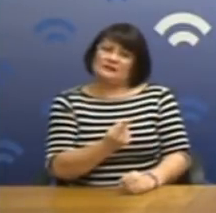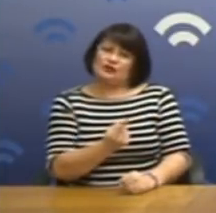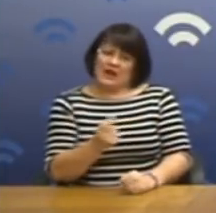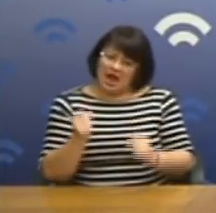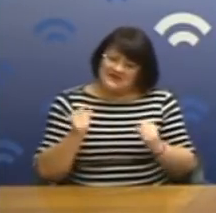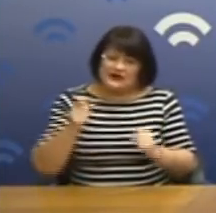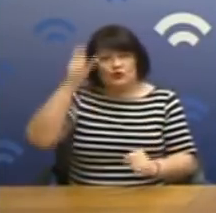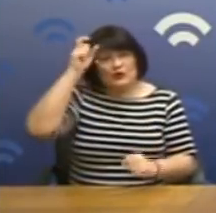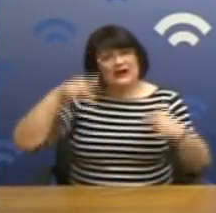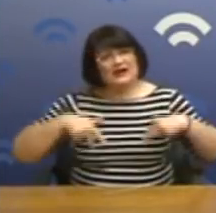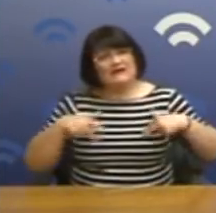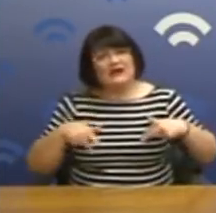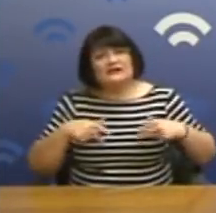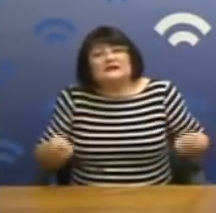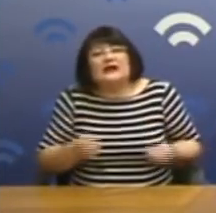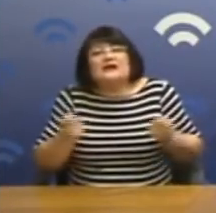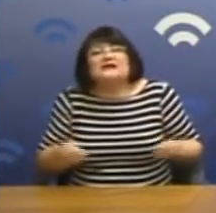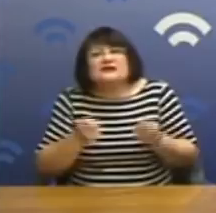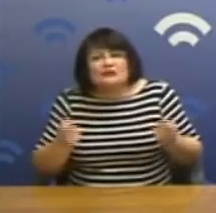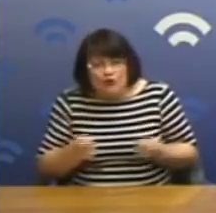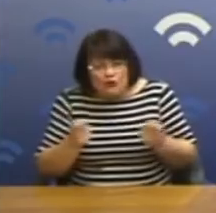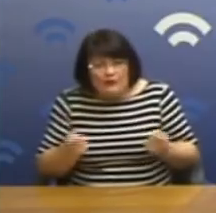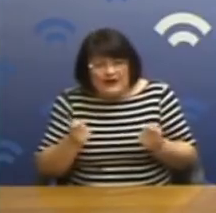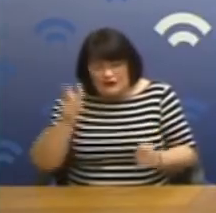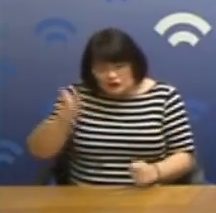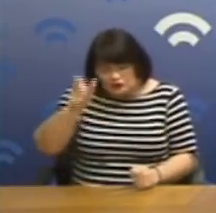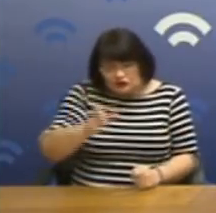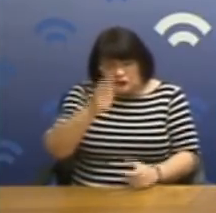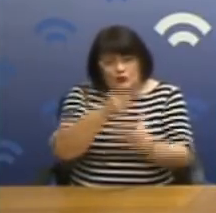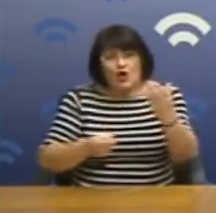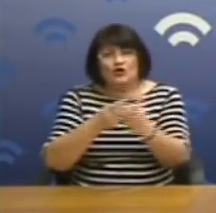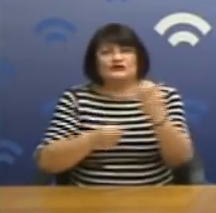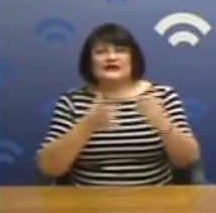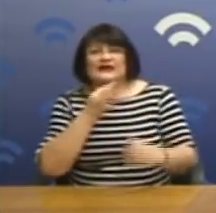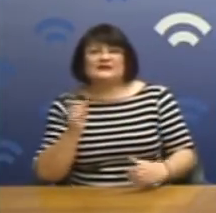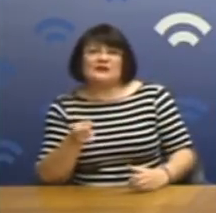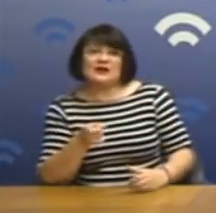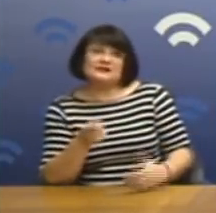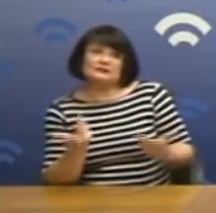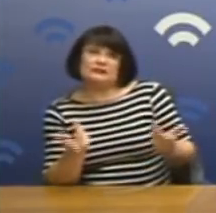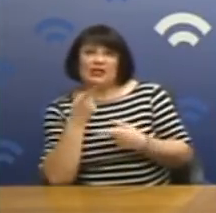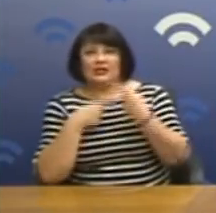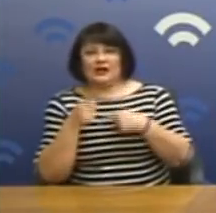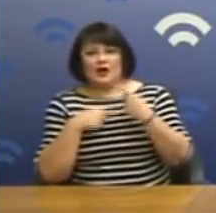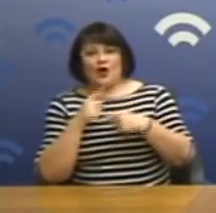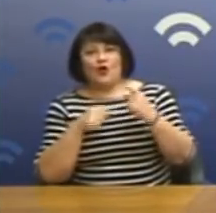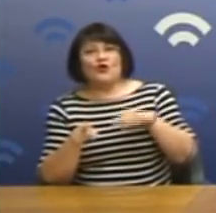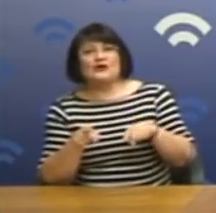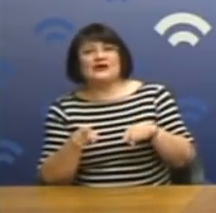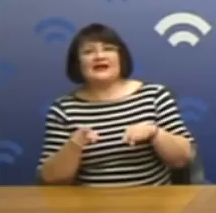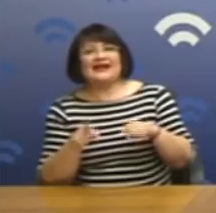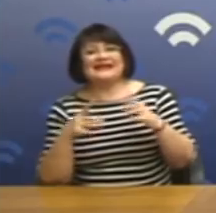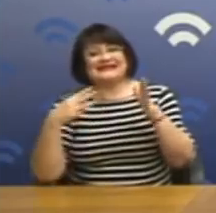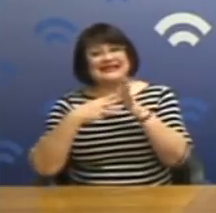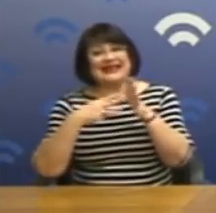που η τουρκική κυβέρνηση χρησιμοποιεί τους Σύρους πρόσφυγες ως σάκο του μποκ στη ζώνη που δημιούργησε με την επέμβασή της στη